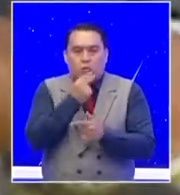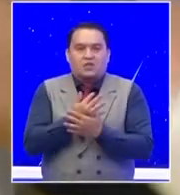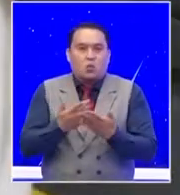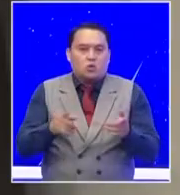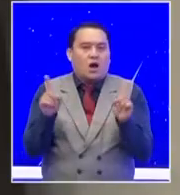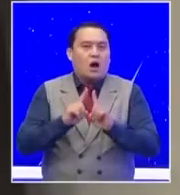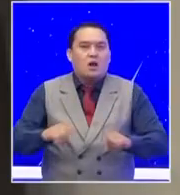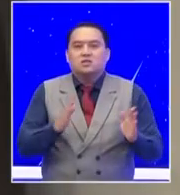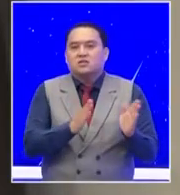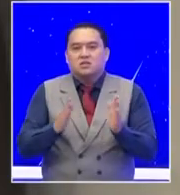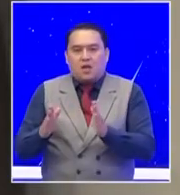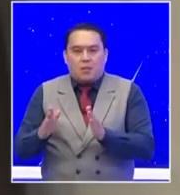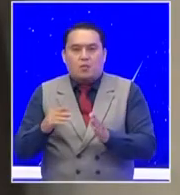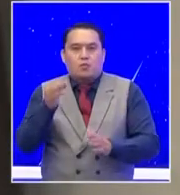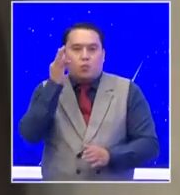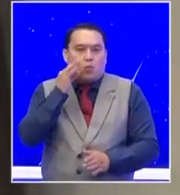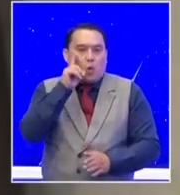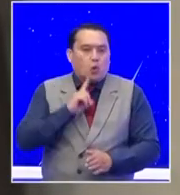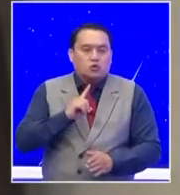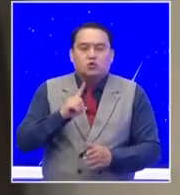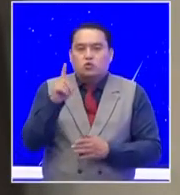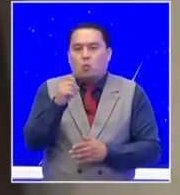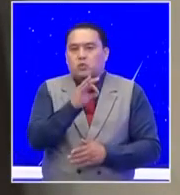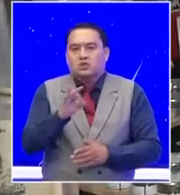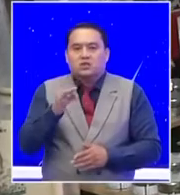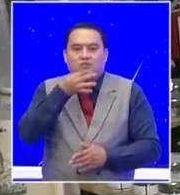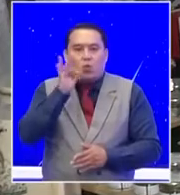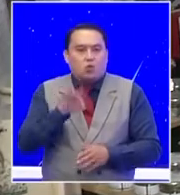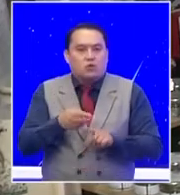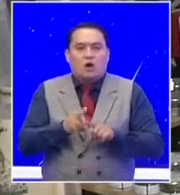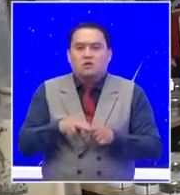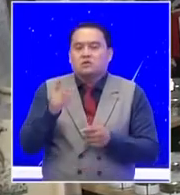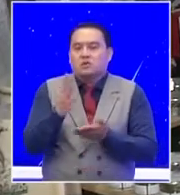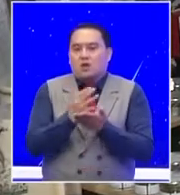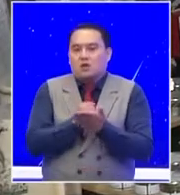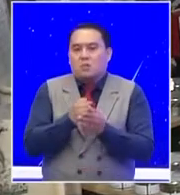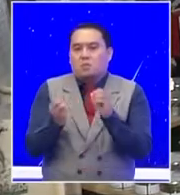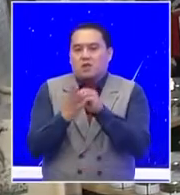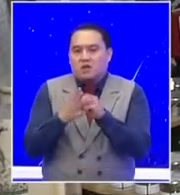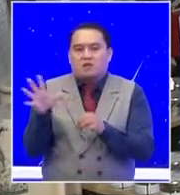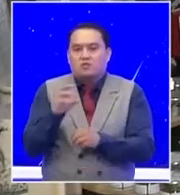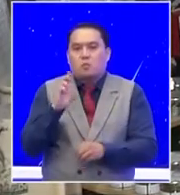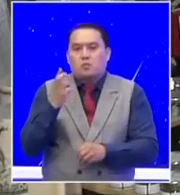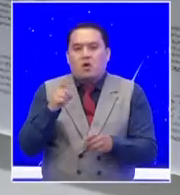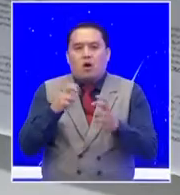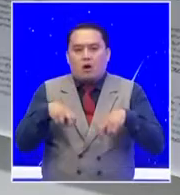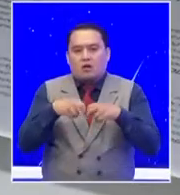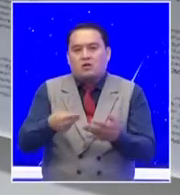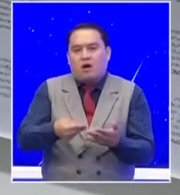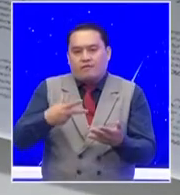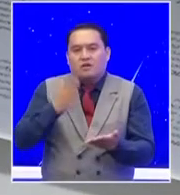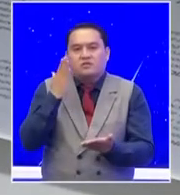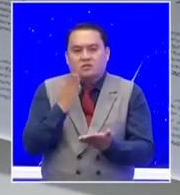Благодаря уникальной системе обработки мед на 100% сохраняет свои вкусовые качества. Это подтверждает 15 параметров биохимических анализов. Для